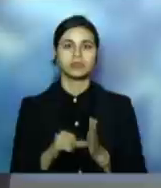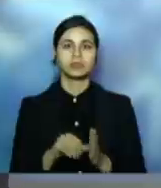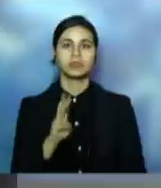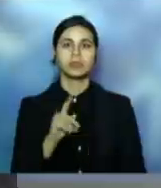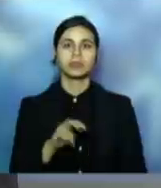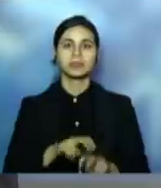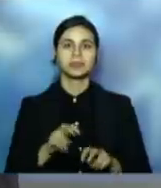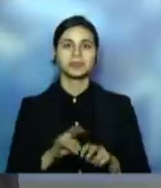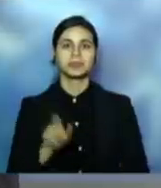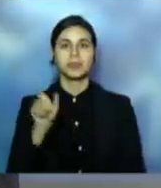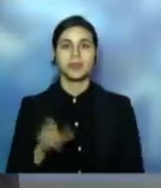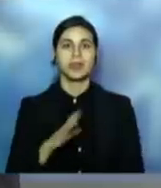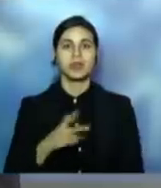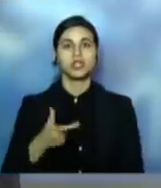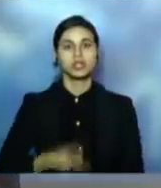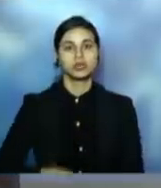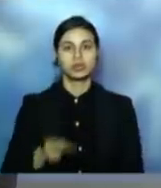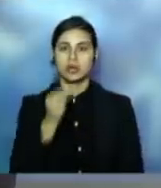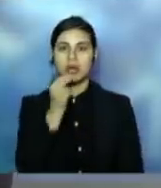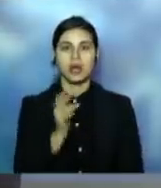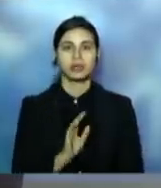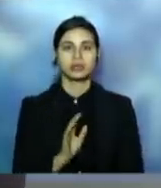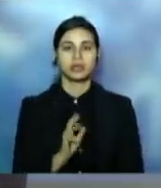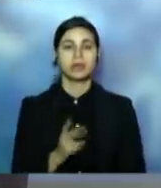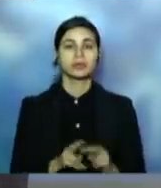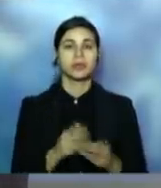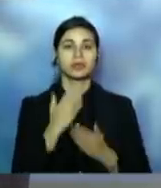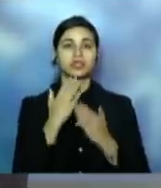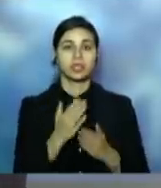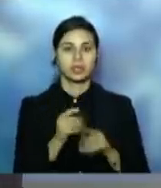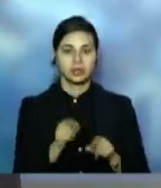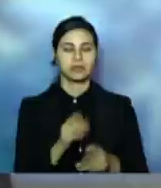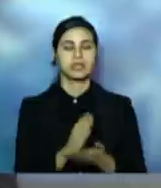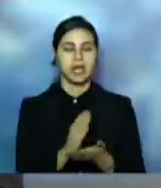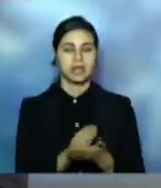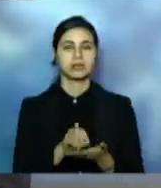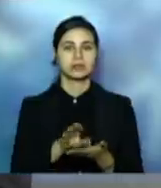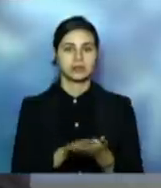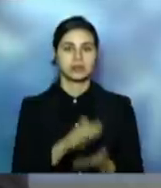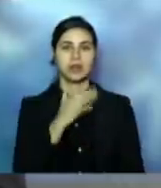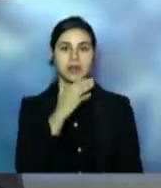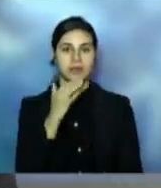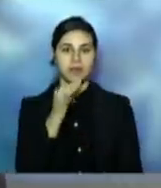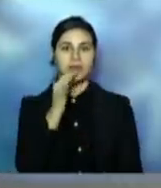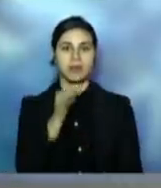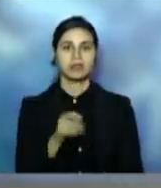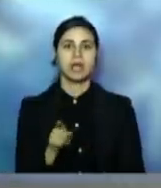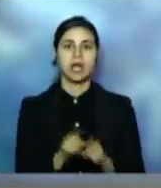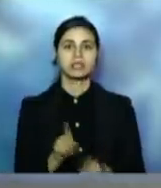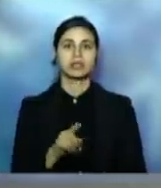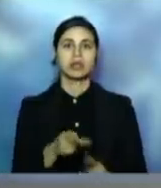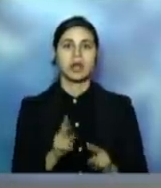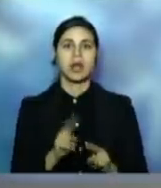ექიმო, ბავშვს გაუკეთე ინსულინი და არ ჭამს. ამ კითხვაზე ამ წიგნში არის და კიდევ ბევრზე პასუხი. ასე რომ